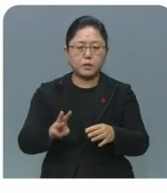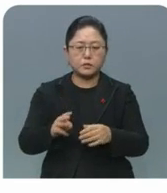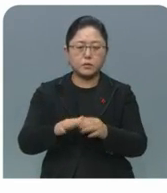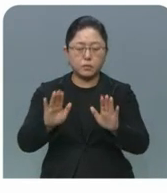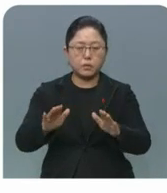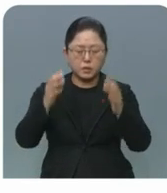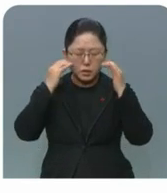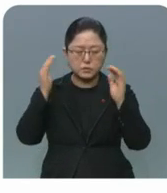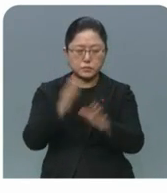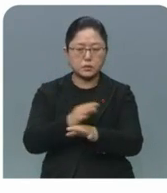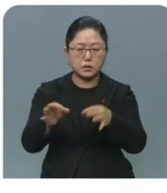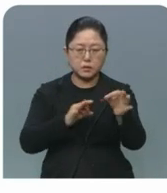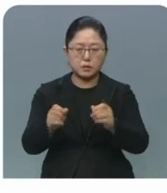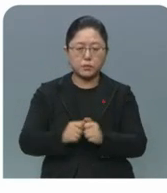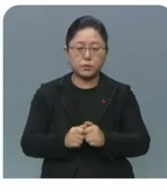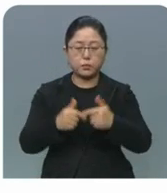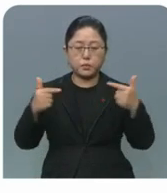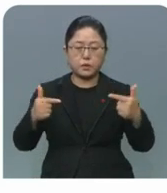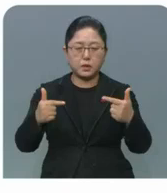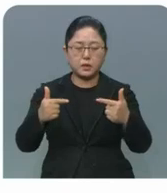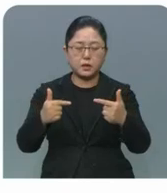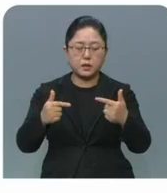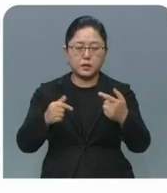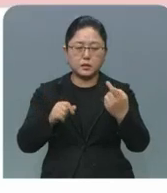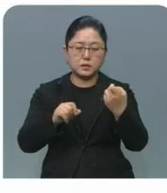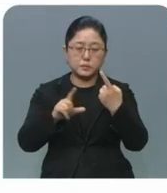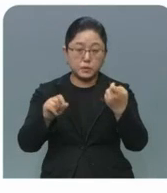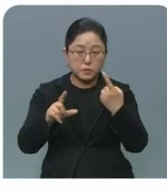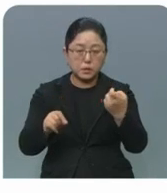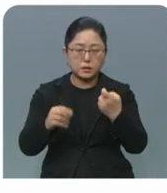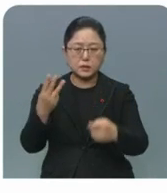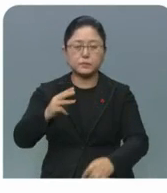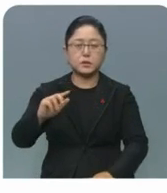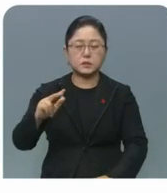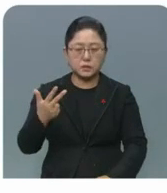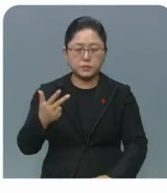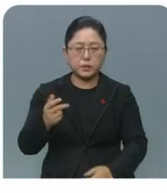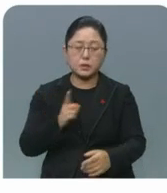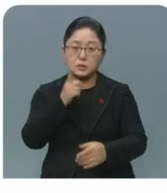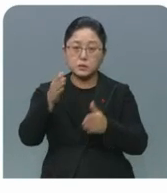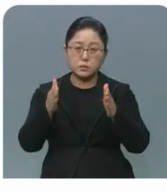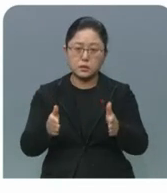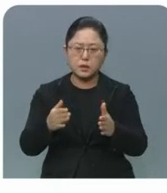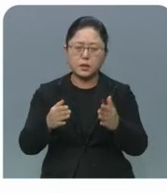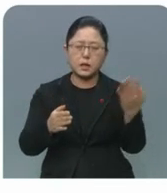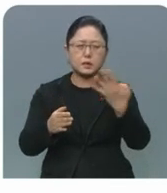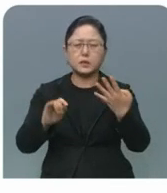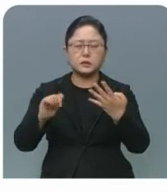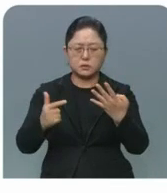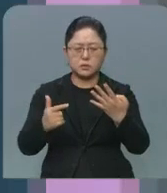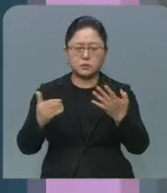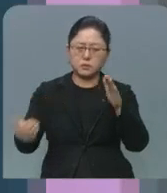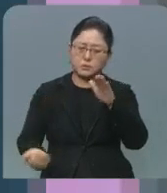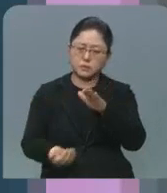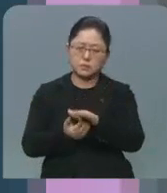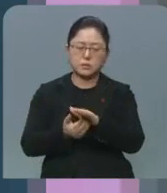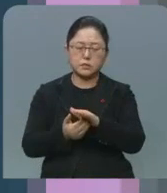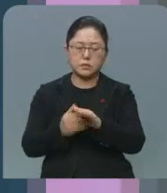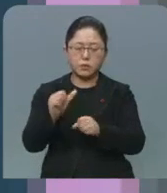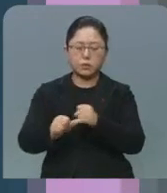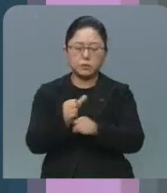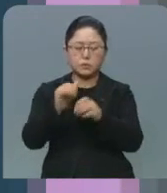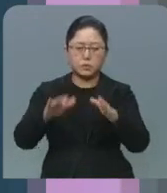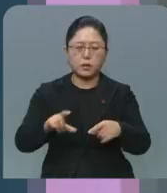올 여름부터 거래량이 급증하더니 지난달에만 3,700여 건, 신고 기한을 감안하면 4천 건에 육박합니다. 지난